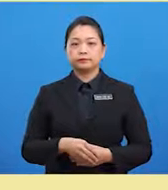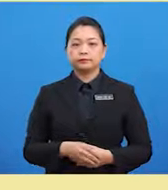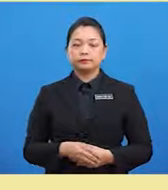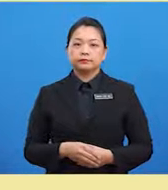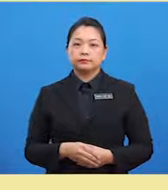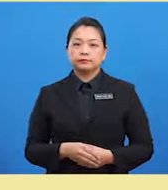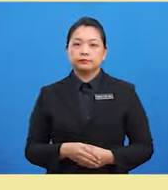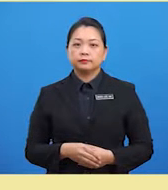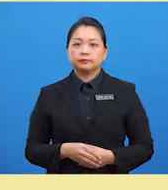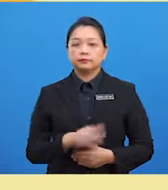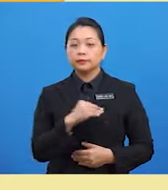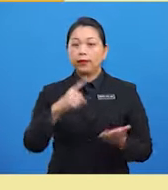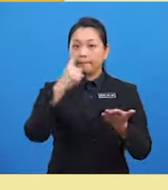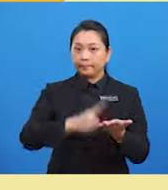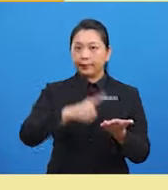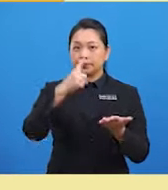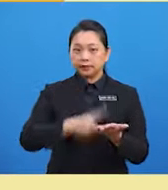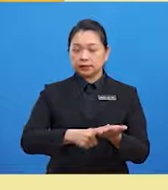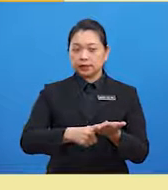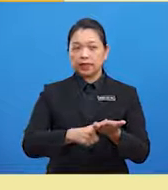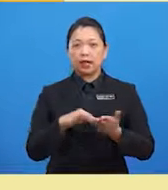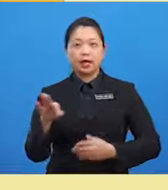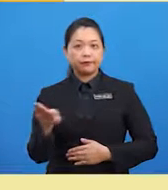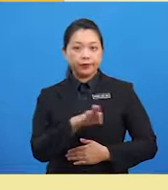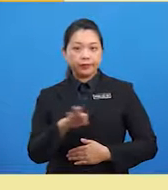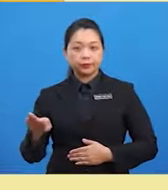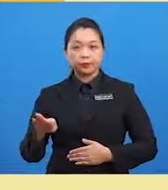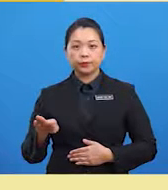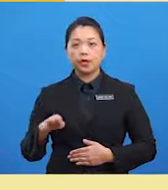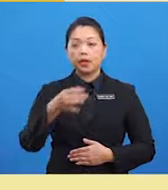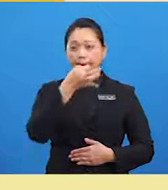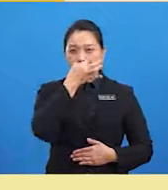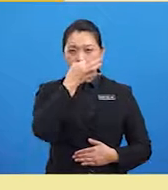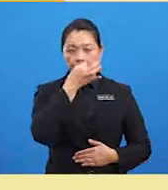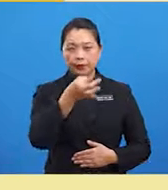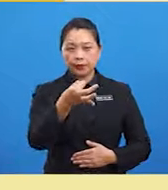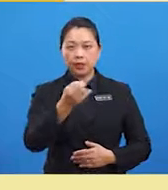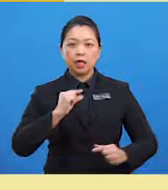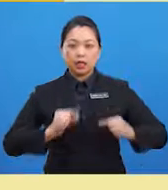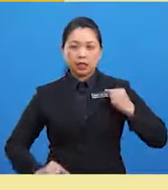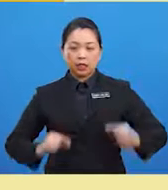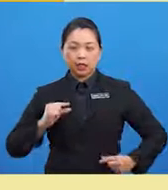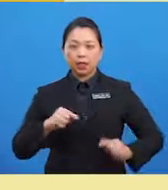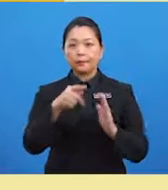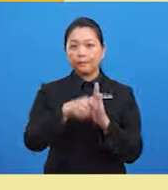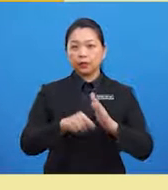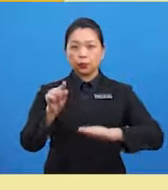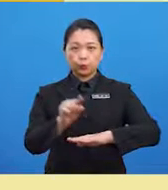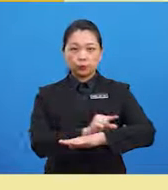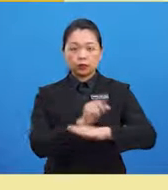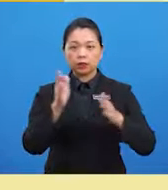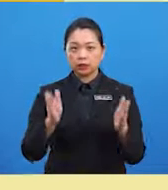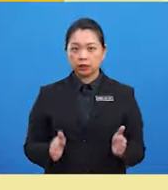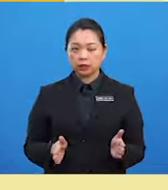dan membincangkan faktor yang mempengaruhi gelagat pengguna,